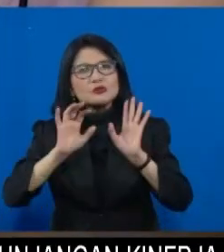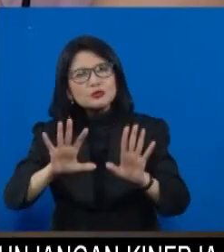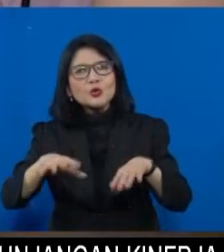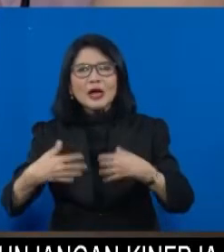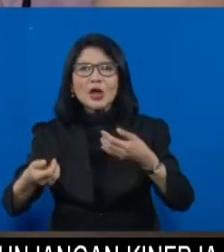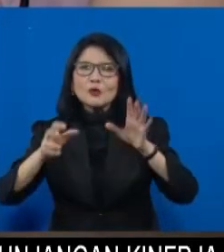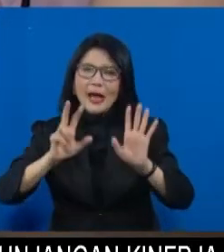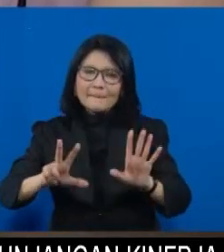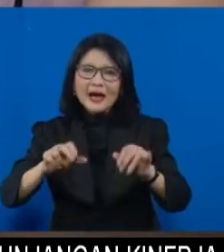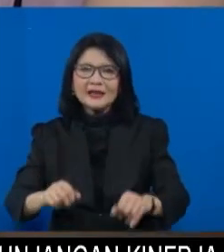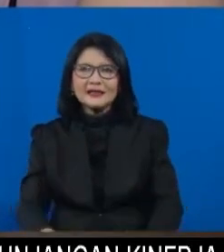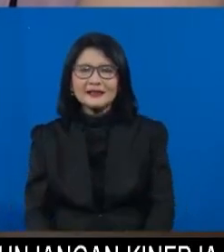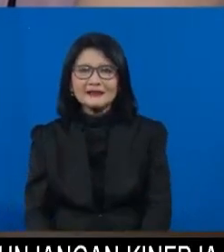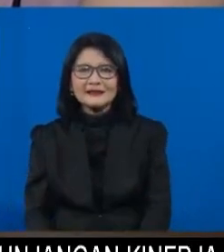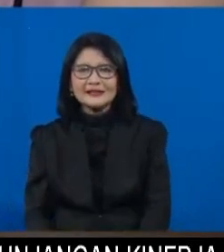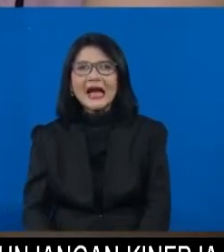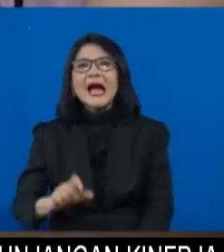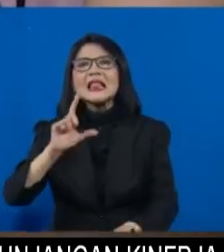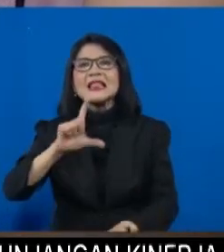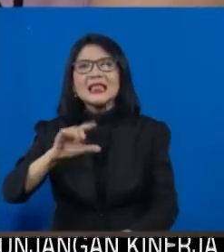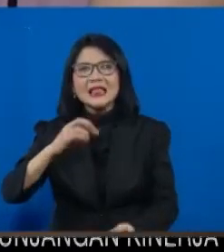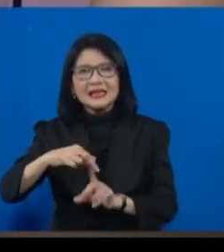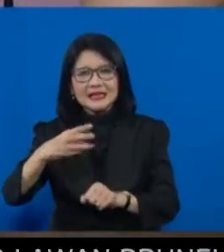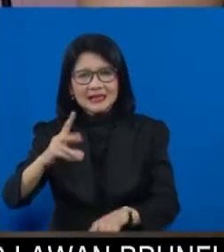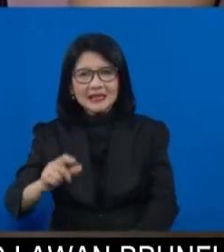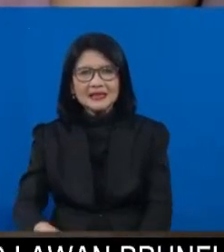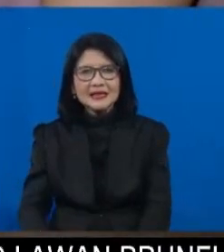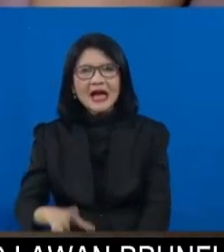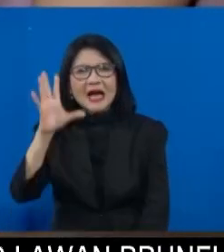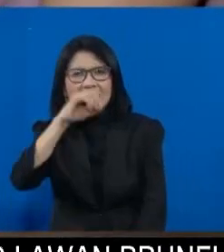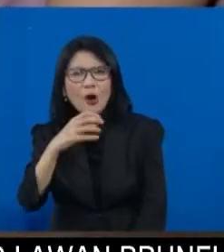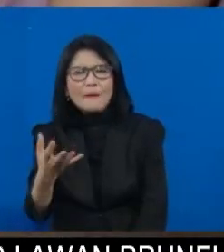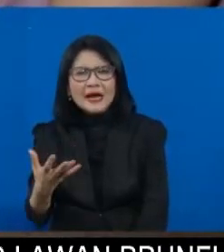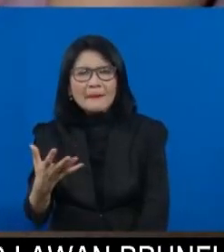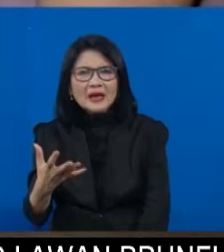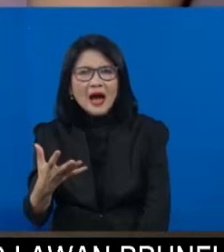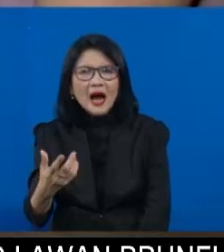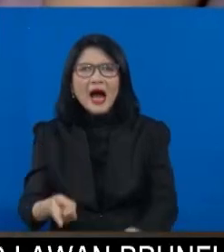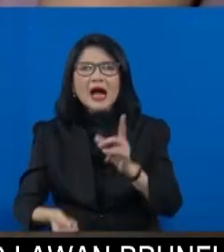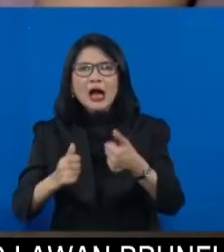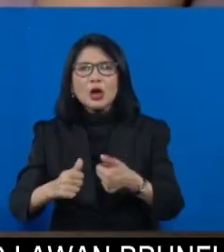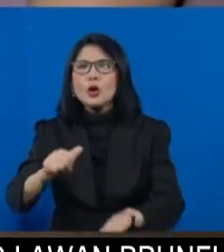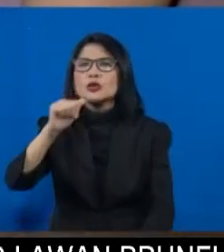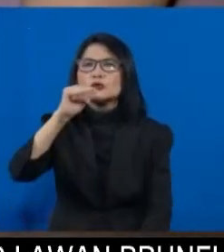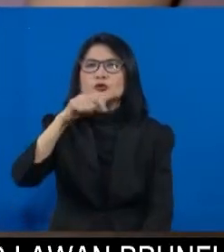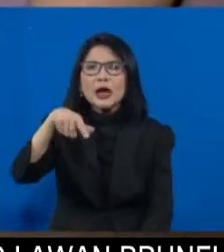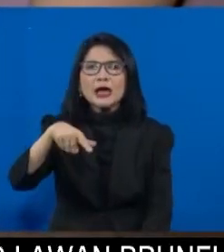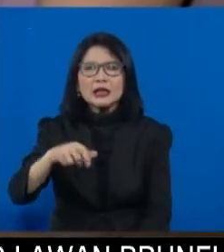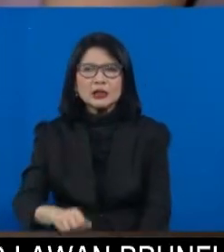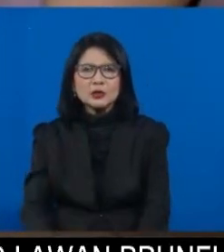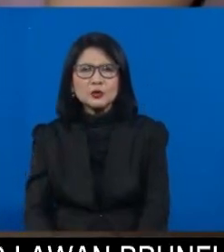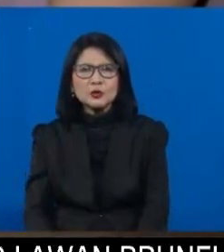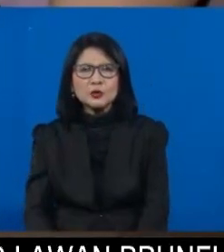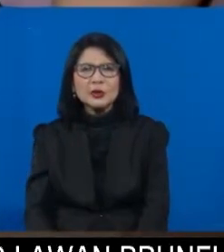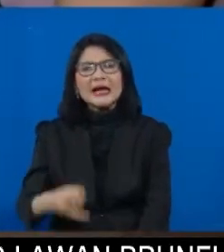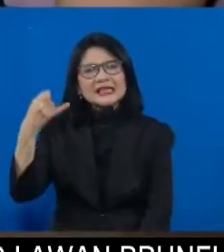8, 7. Liter ya, Pak? Iya. Nah, ini kita tahu dari mana sih, Pak, kalau misalnya susunya udah nggak bagus